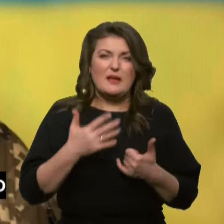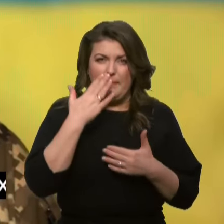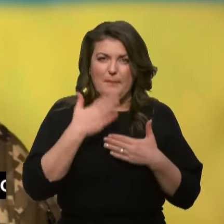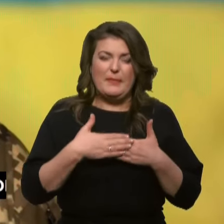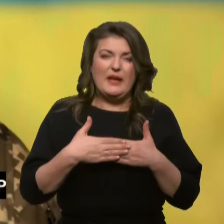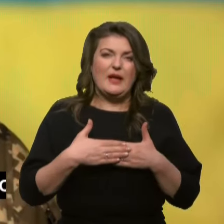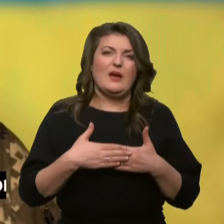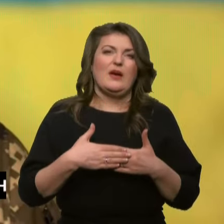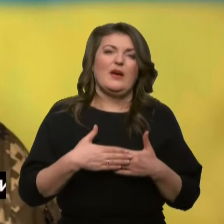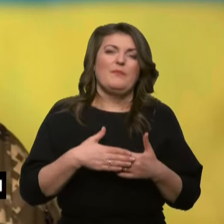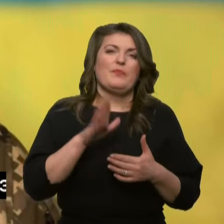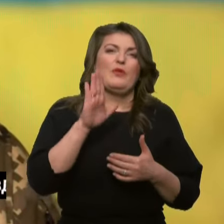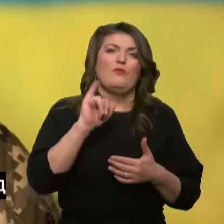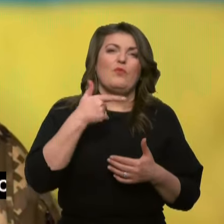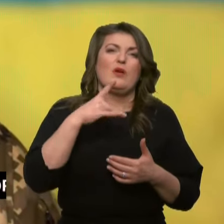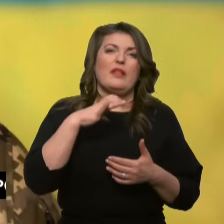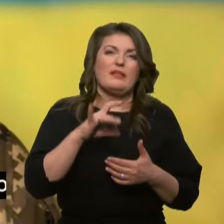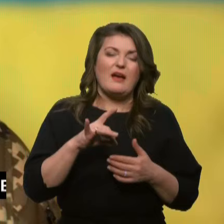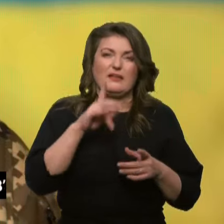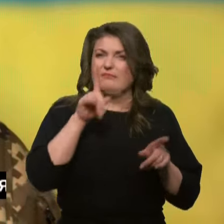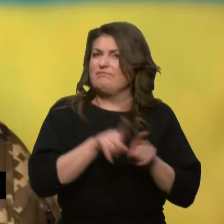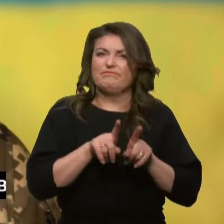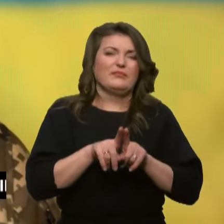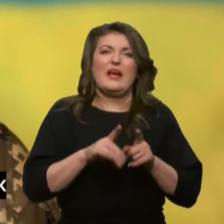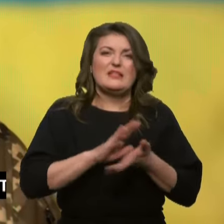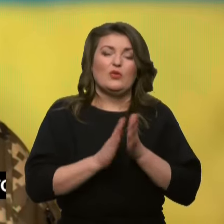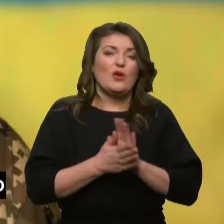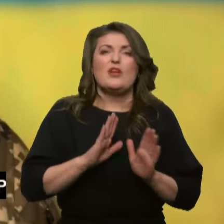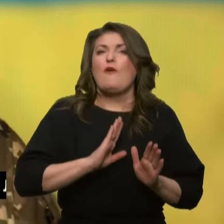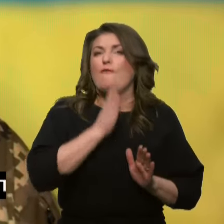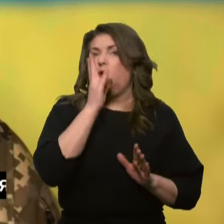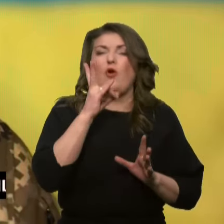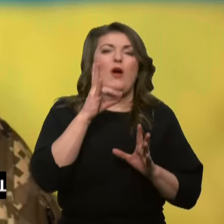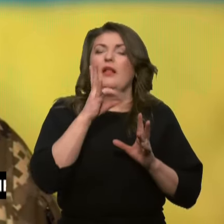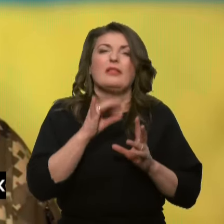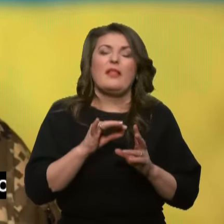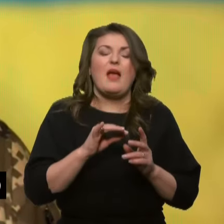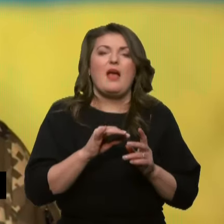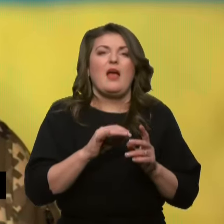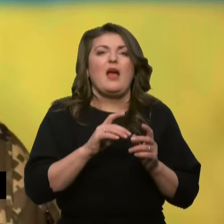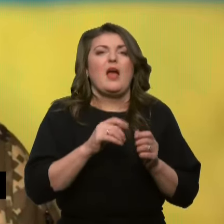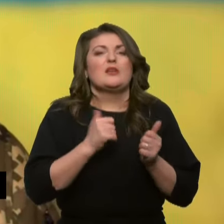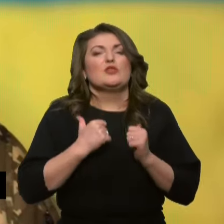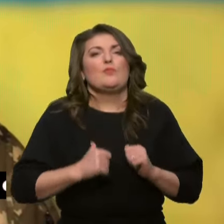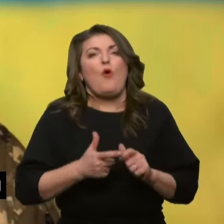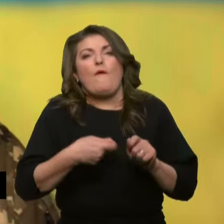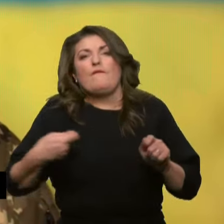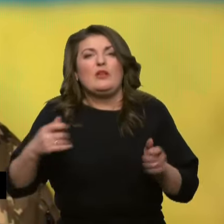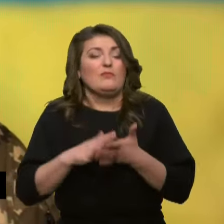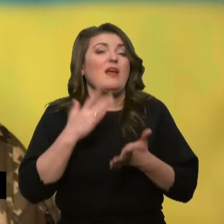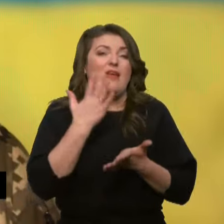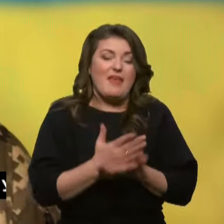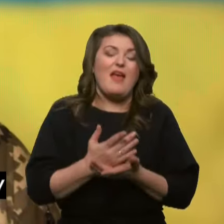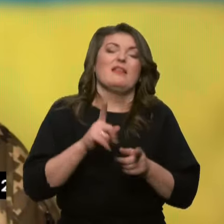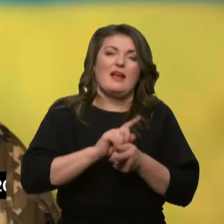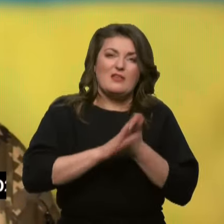біля Вугледару та ж сама ситуація. Ворог не сповільнює інтенсивність. Є в них ситуації, просто коли вони